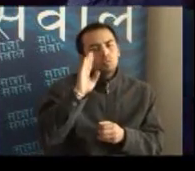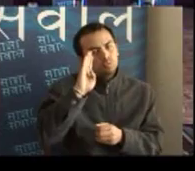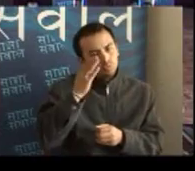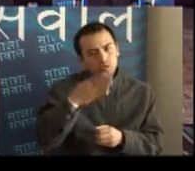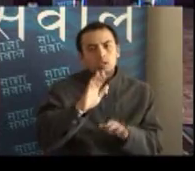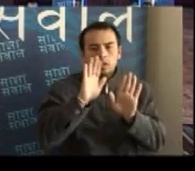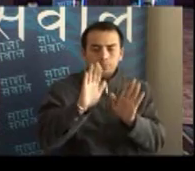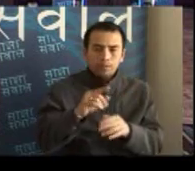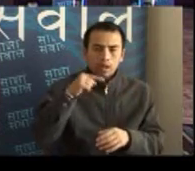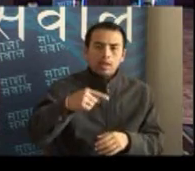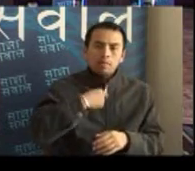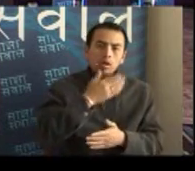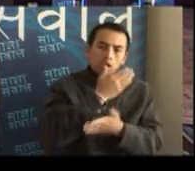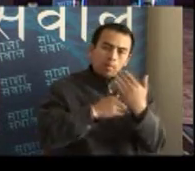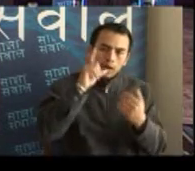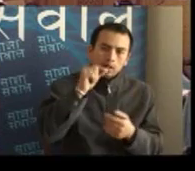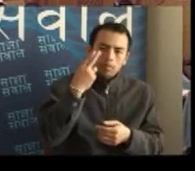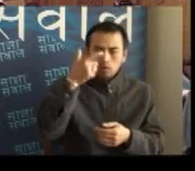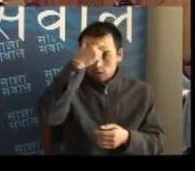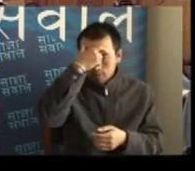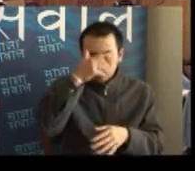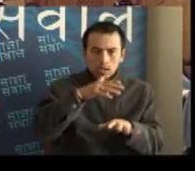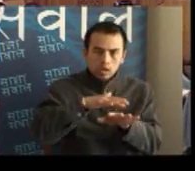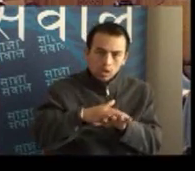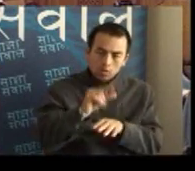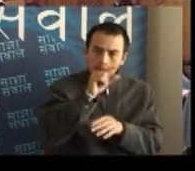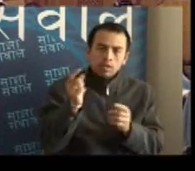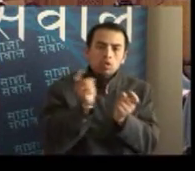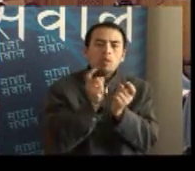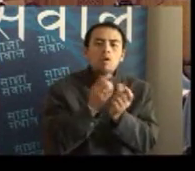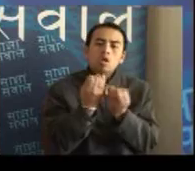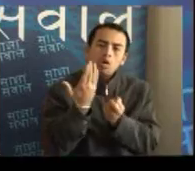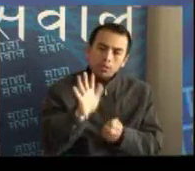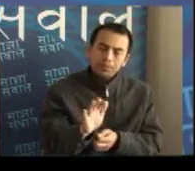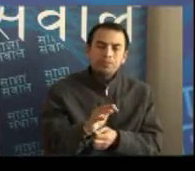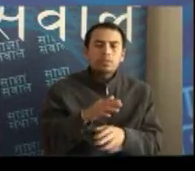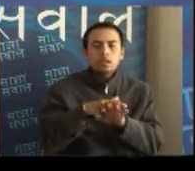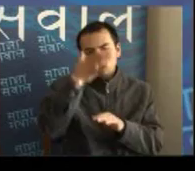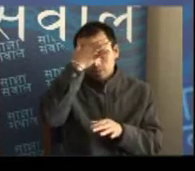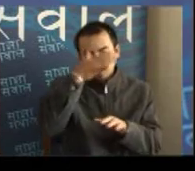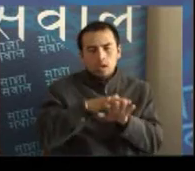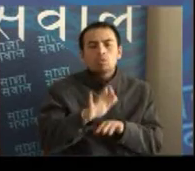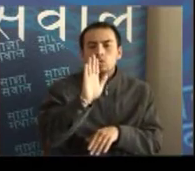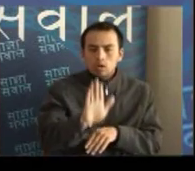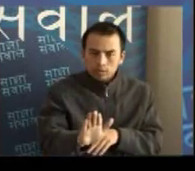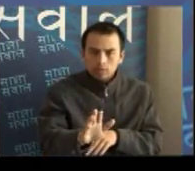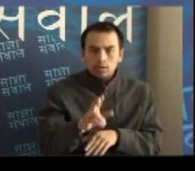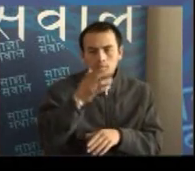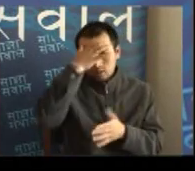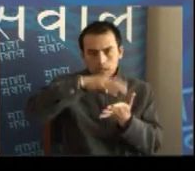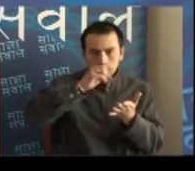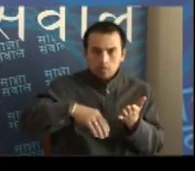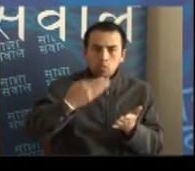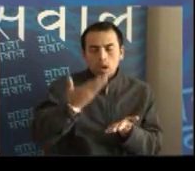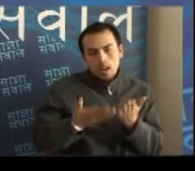हस्, आज हामीले अपाङ्गता भएका व्यक्तिहरूको समस्या यो विषयमा सभासभामा छलफल गऱ्यौँ। थुप्रै समस्याहरू छन्, ती समस्या